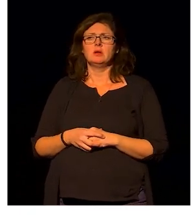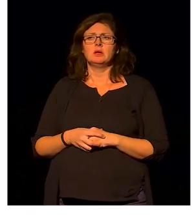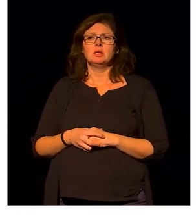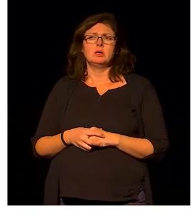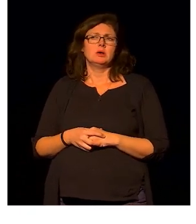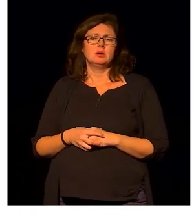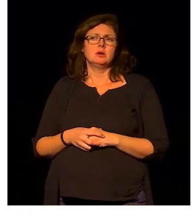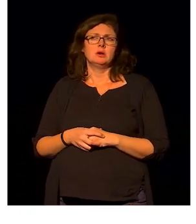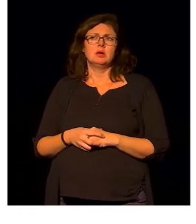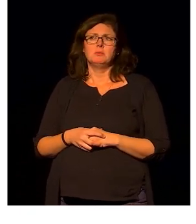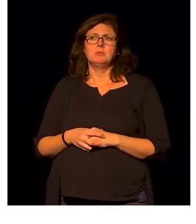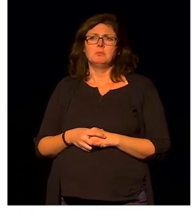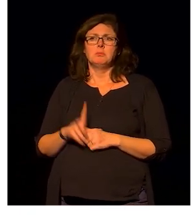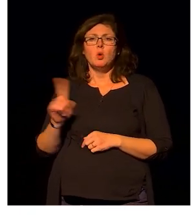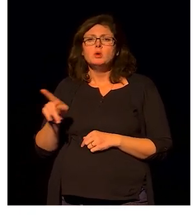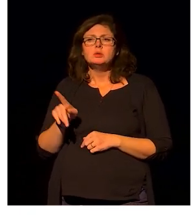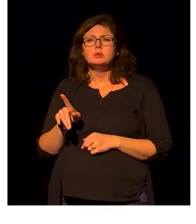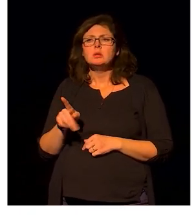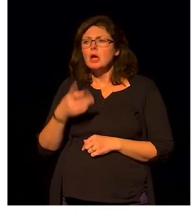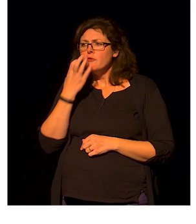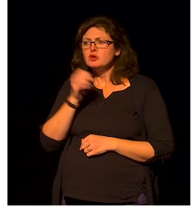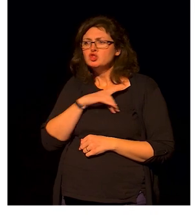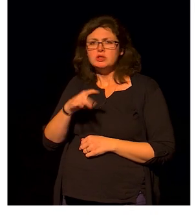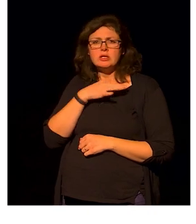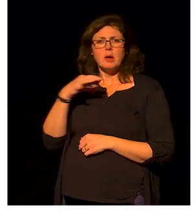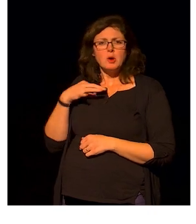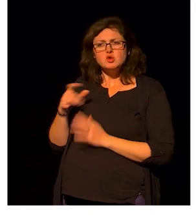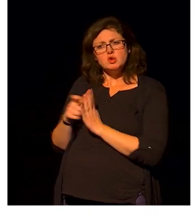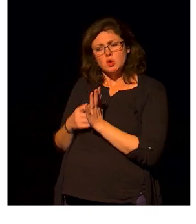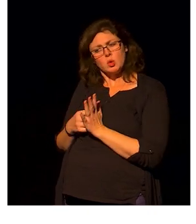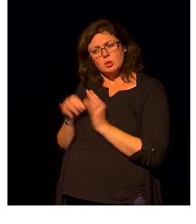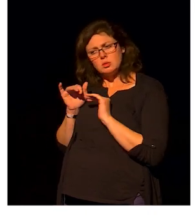und ich will da gar nicht auf das Persönliche eingehen, das spielt keine Rolle, aber